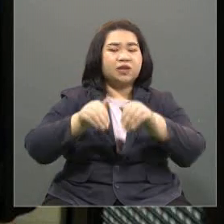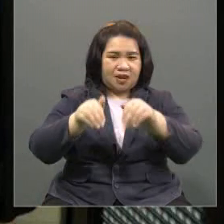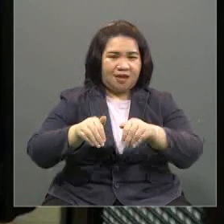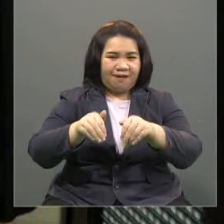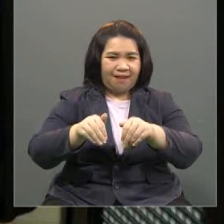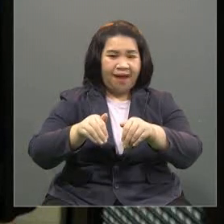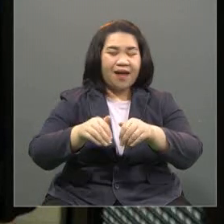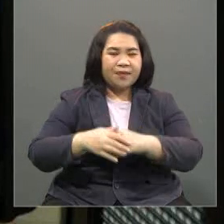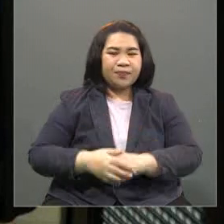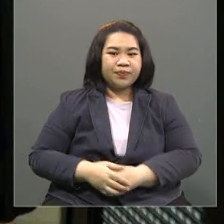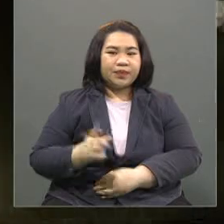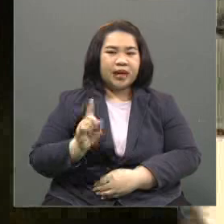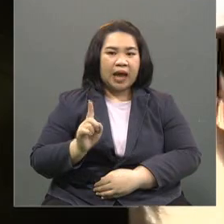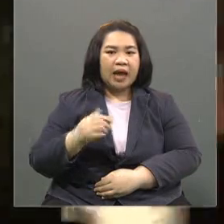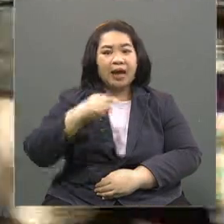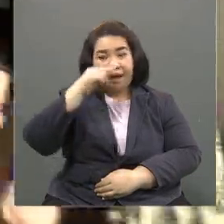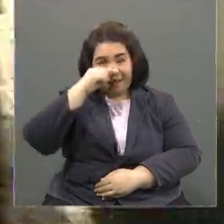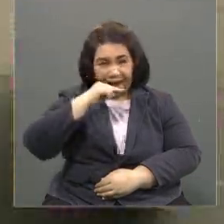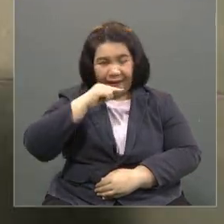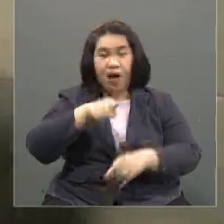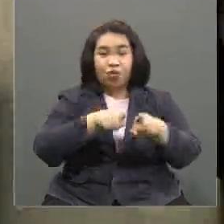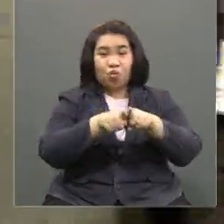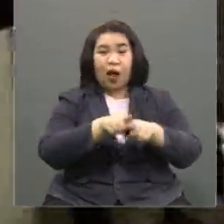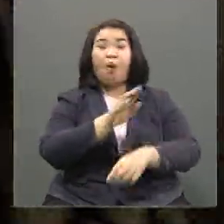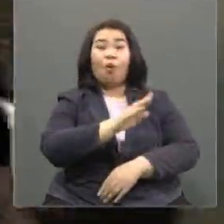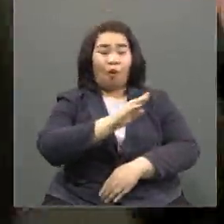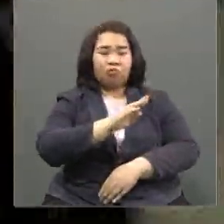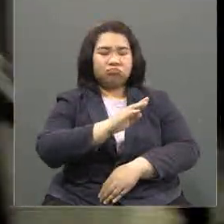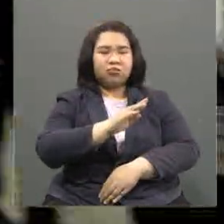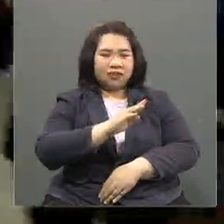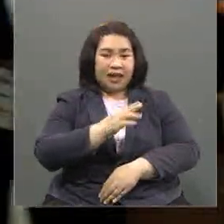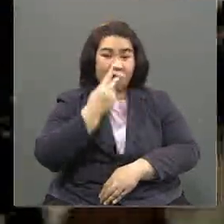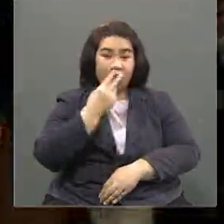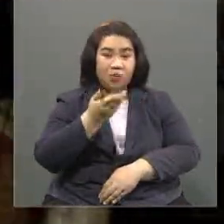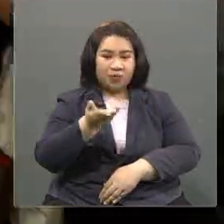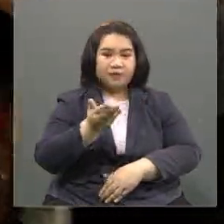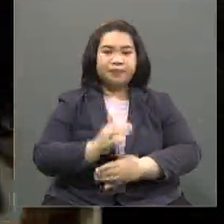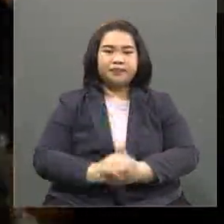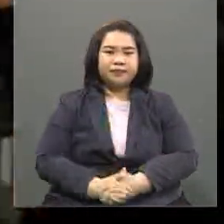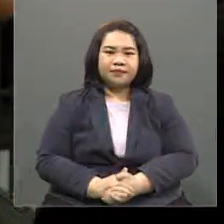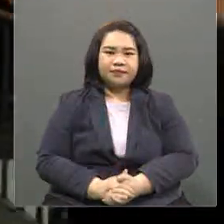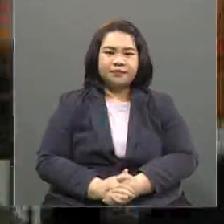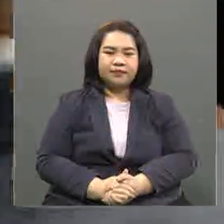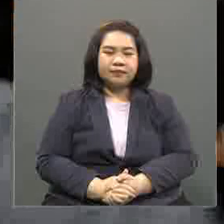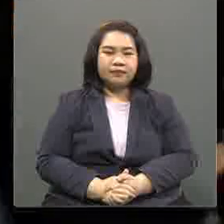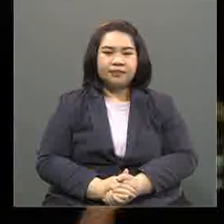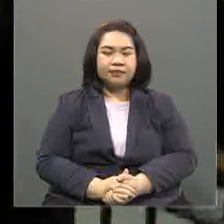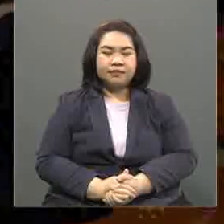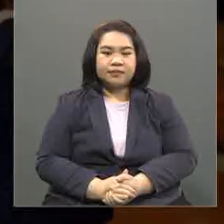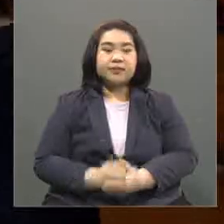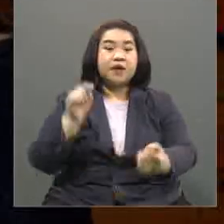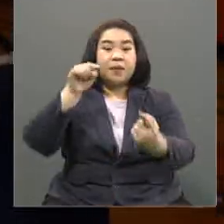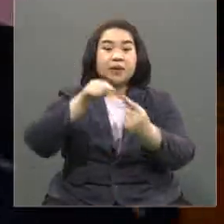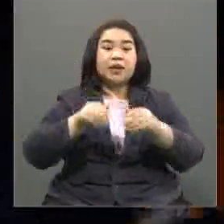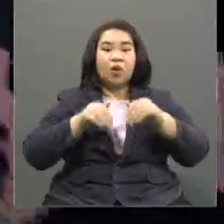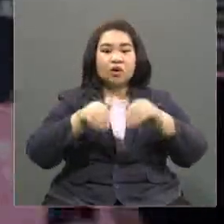ก็คือไปจากไทยเนี่ยก็ใส่ถุงเท้าตัวเองไปก่อนนี่นะคะเดี๋ยวดูบรรยากาศนะคะแต่พอไปถึงที่นู่นที่ออสเตรเลียแล้ว